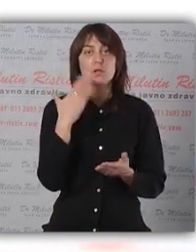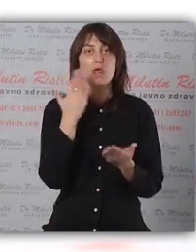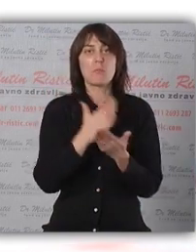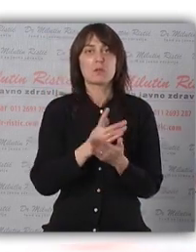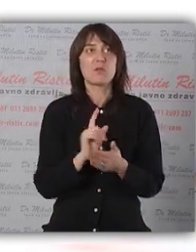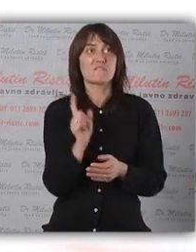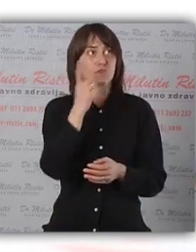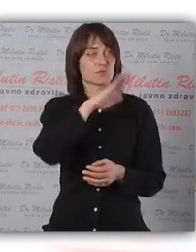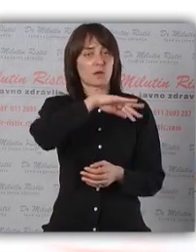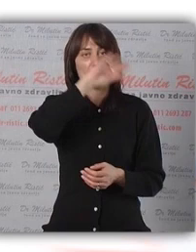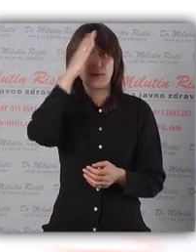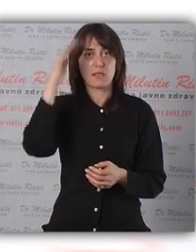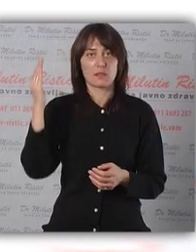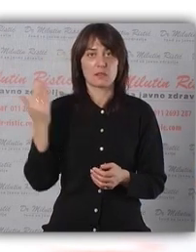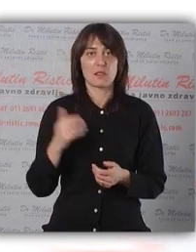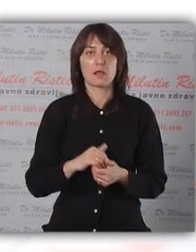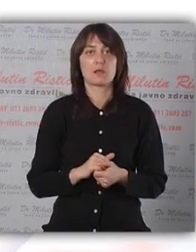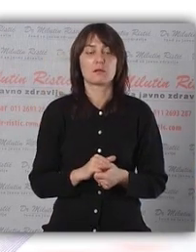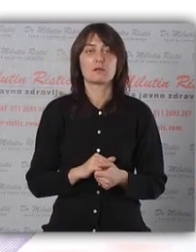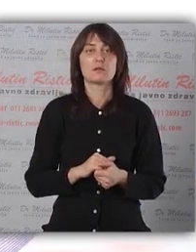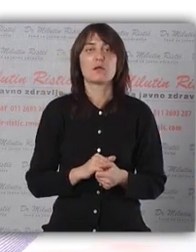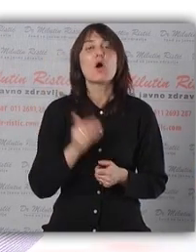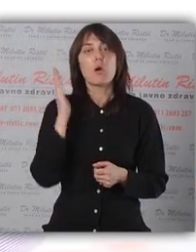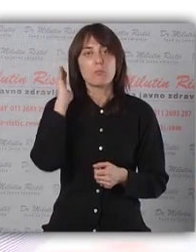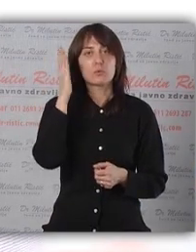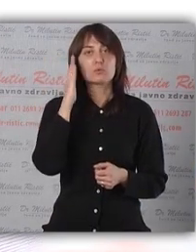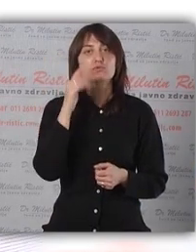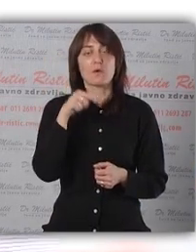mlađem od godinu dana da bude na nekoj baš visokoj planini.